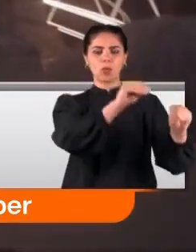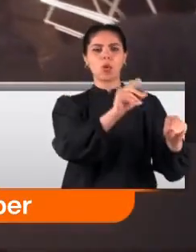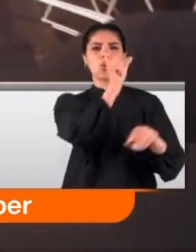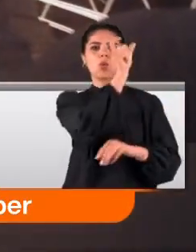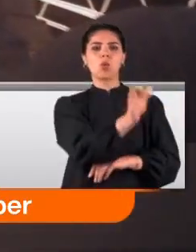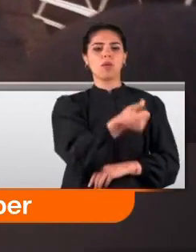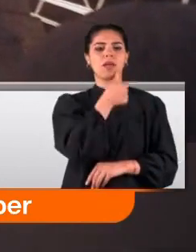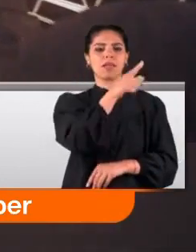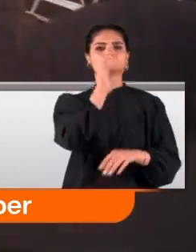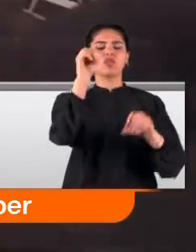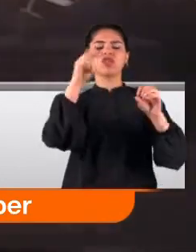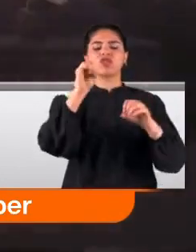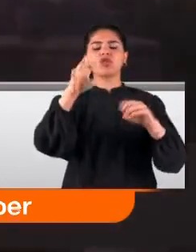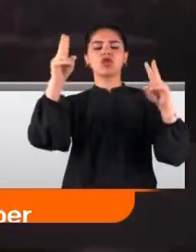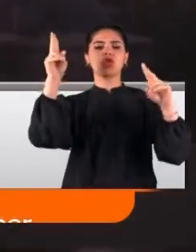aldı.